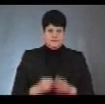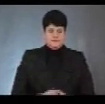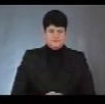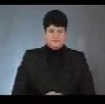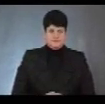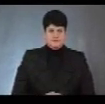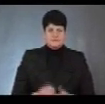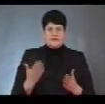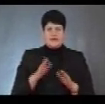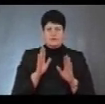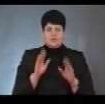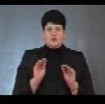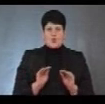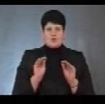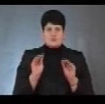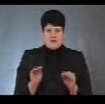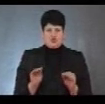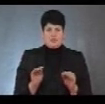де буде розміщені